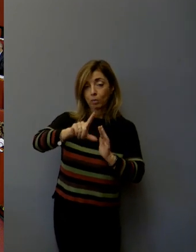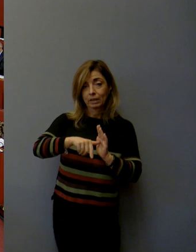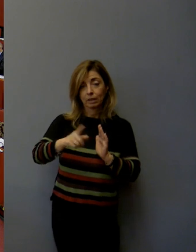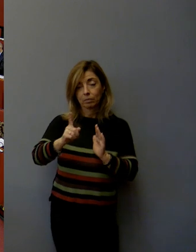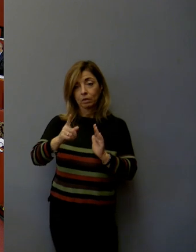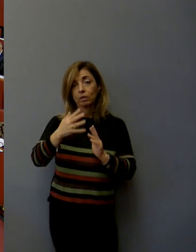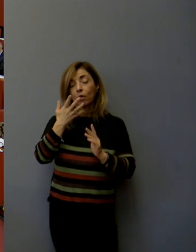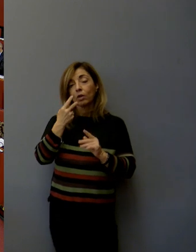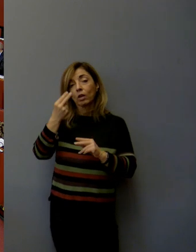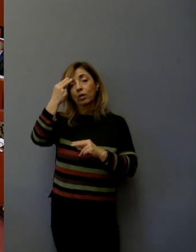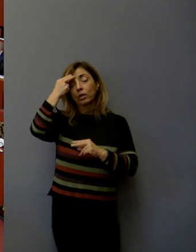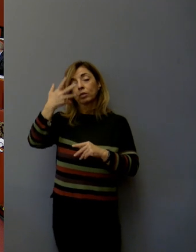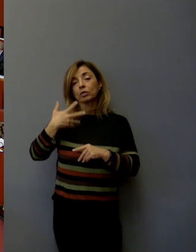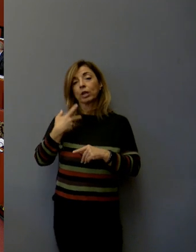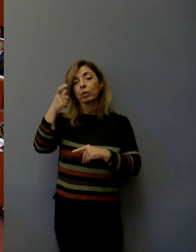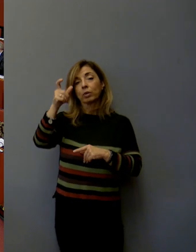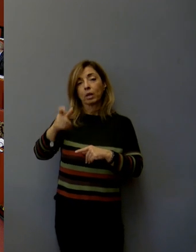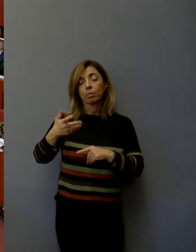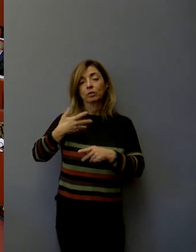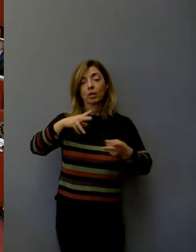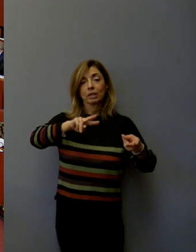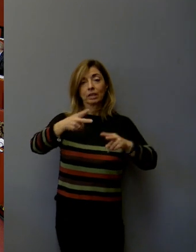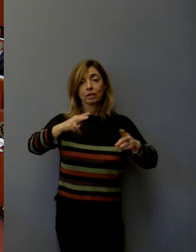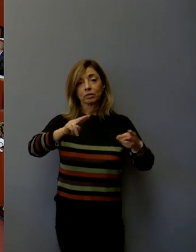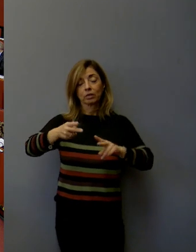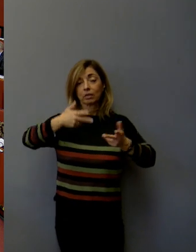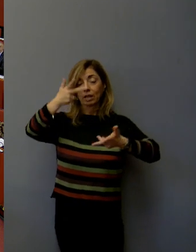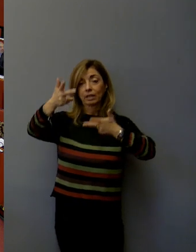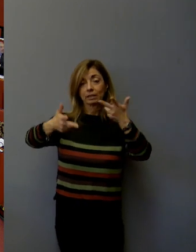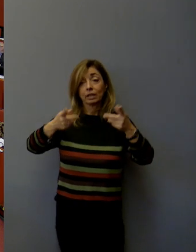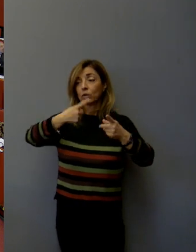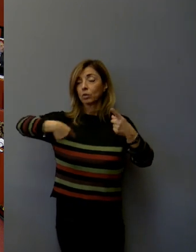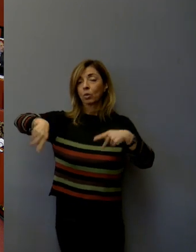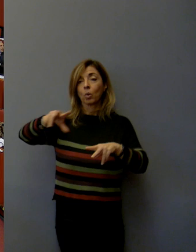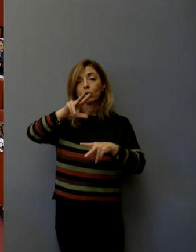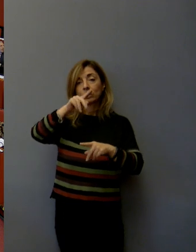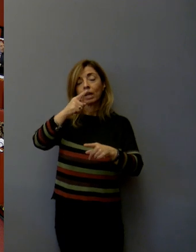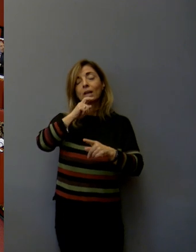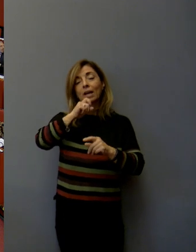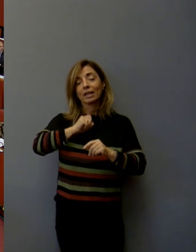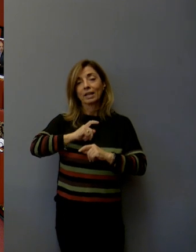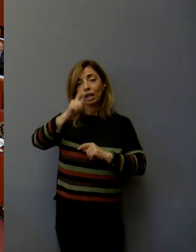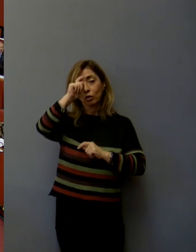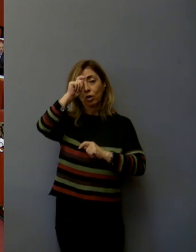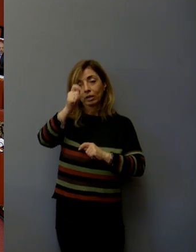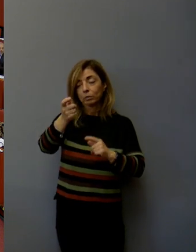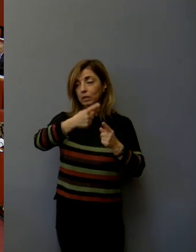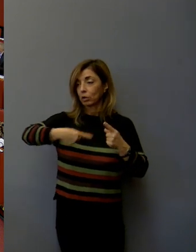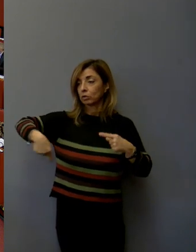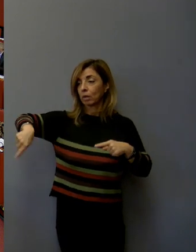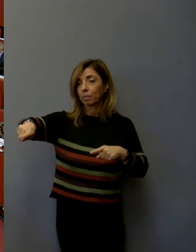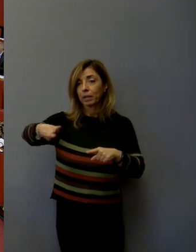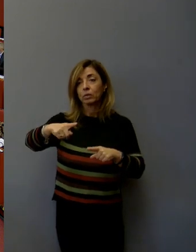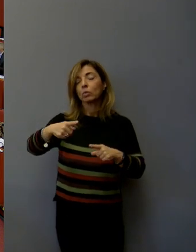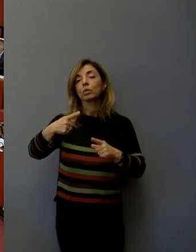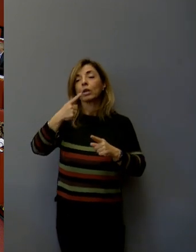ricordare che c'è una persona che fa la traduzione nel linguaggio dei segni di quello che diciamo E credo che sia rispettoso da parte di tutti di fare in modo e